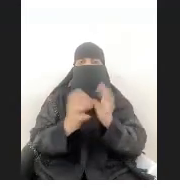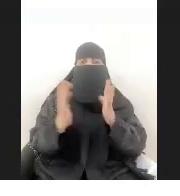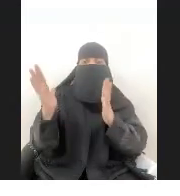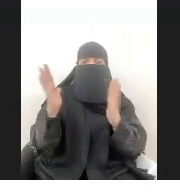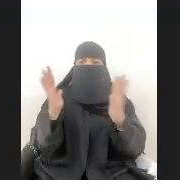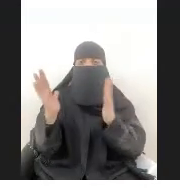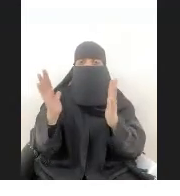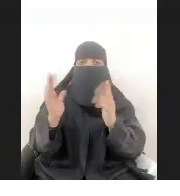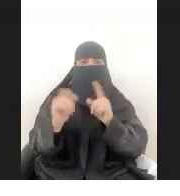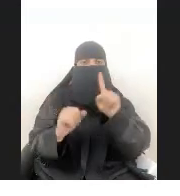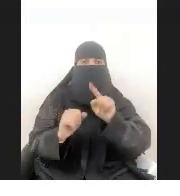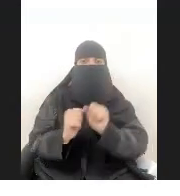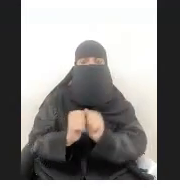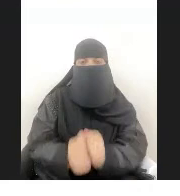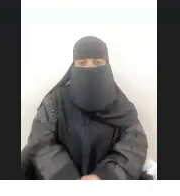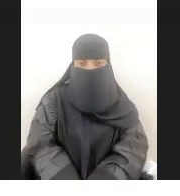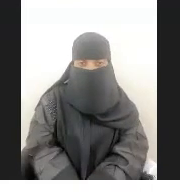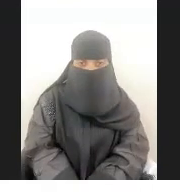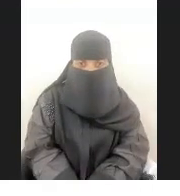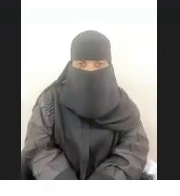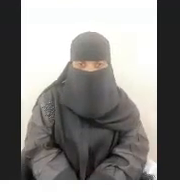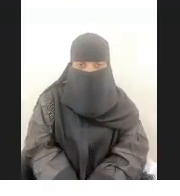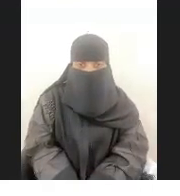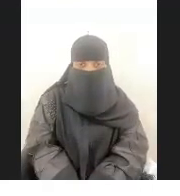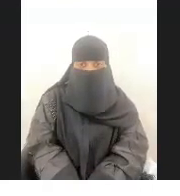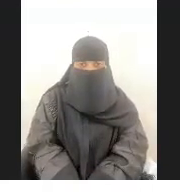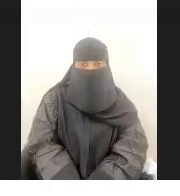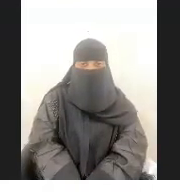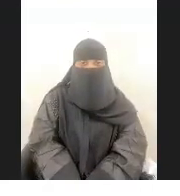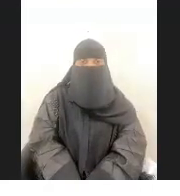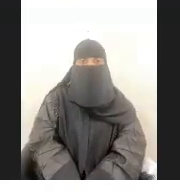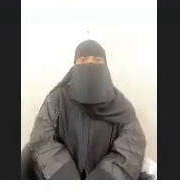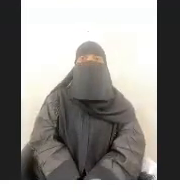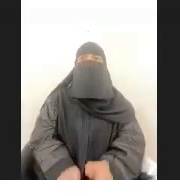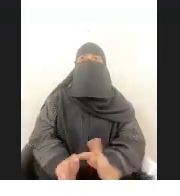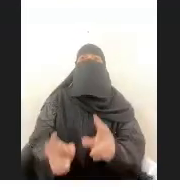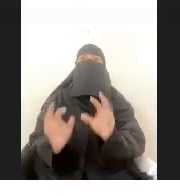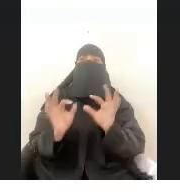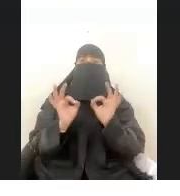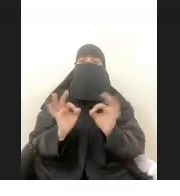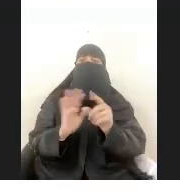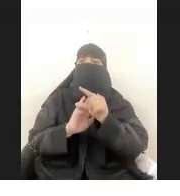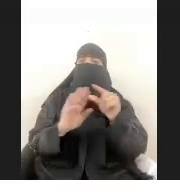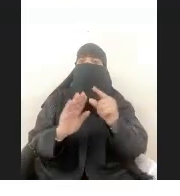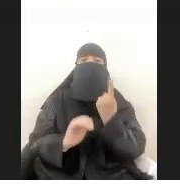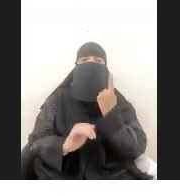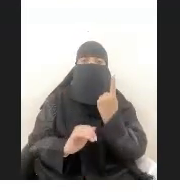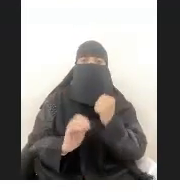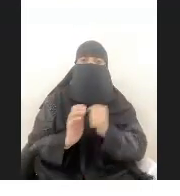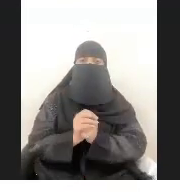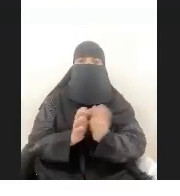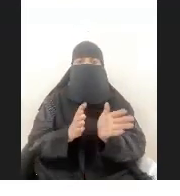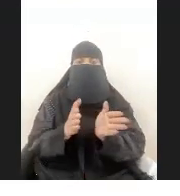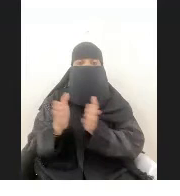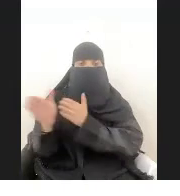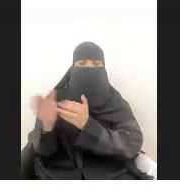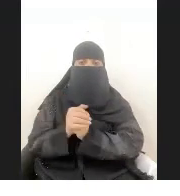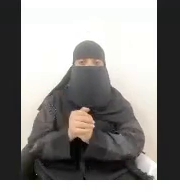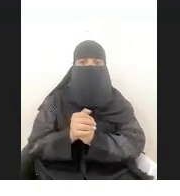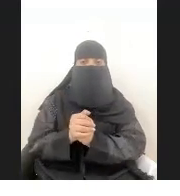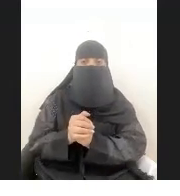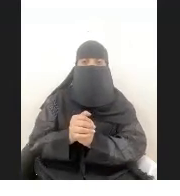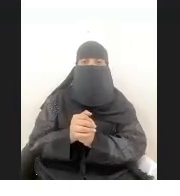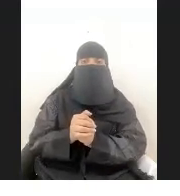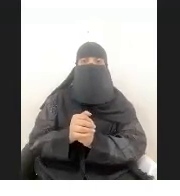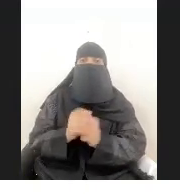يعني يتوافق مع موضوعات المقرر أو المنهج. يتوافق نوع الوسيط التعليمي المصغر مع هدف